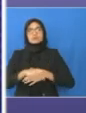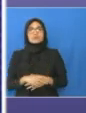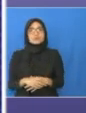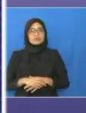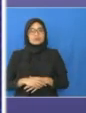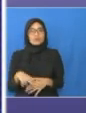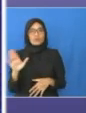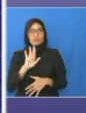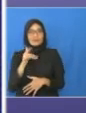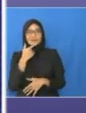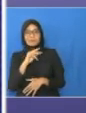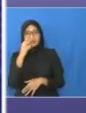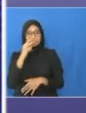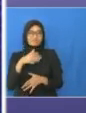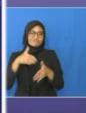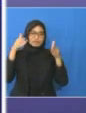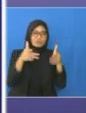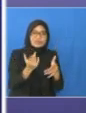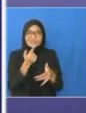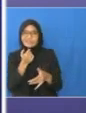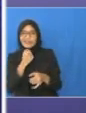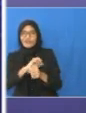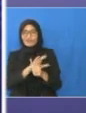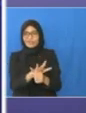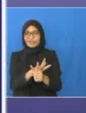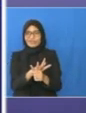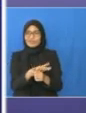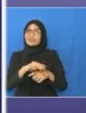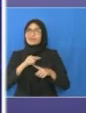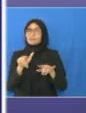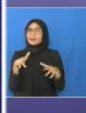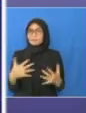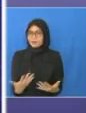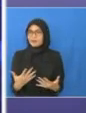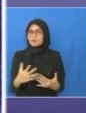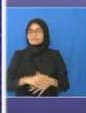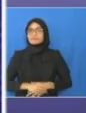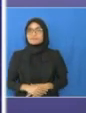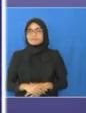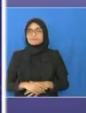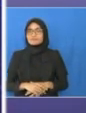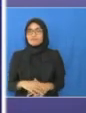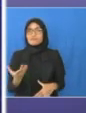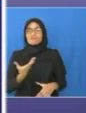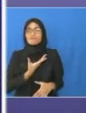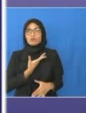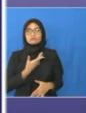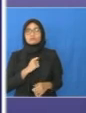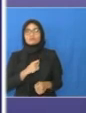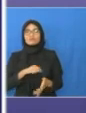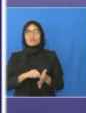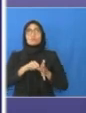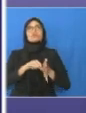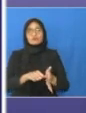ia tidak hanya peduli dengan cara mengatasi koflik 19 namun juga kepedulian agar roda ekonomi